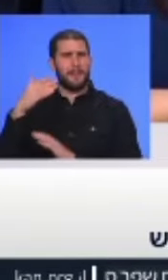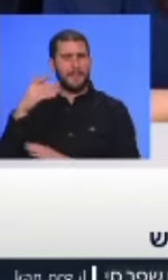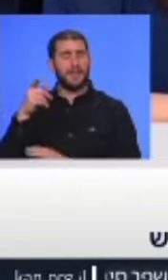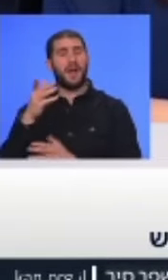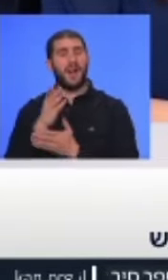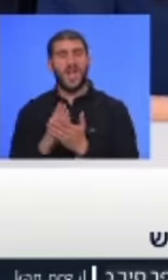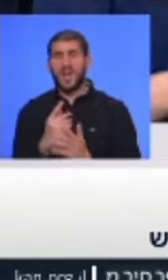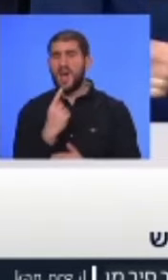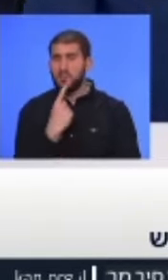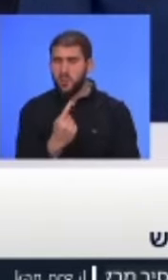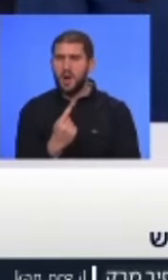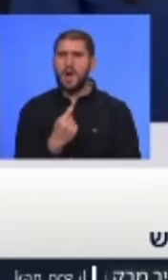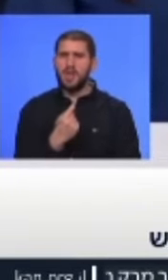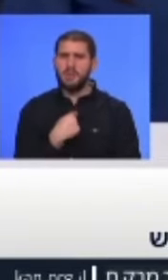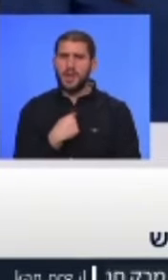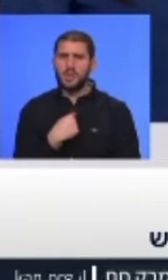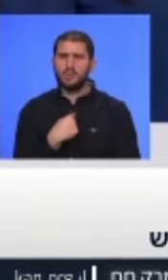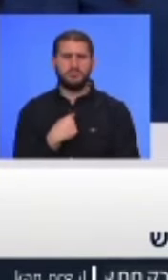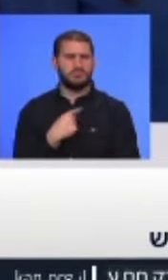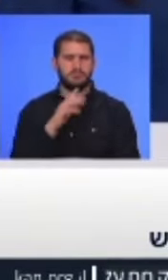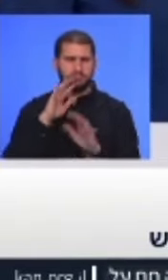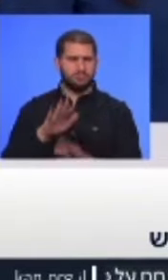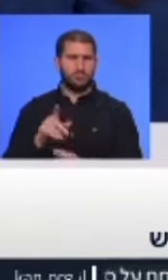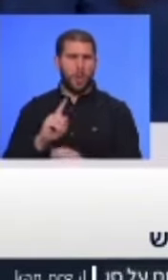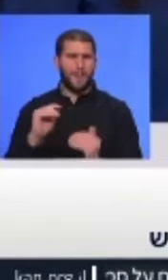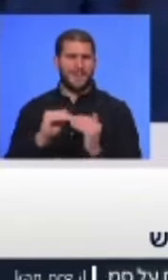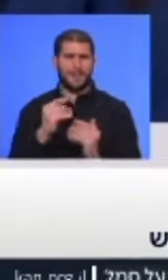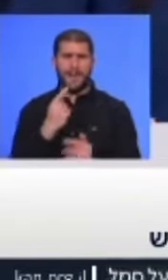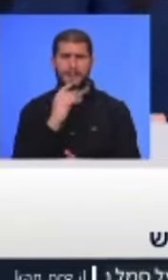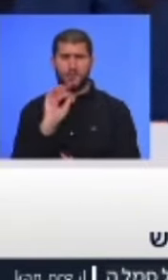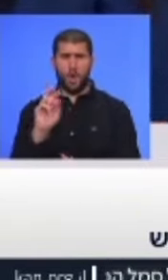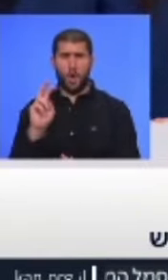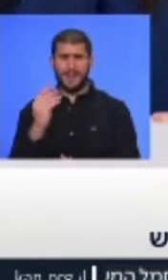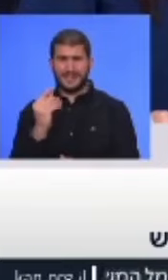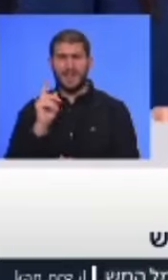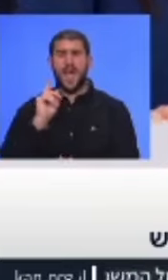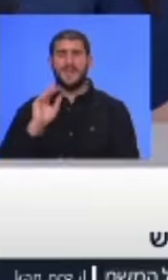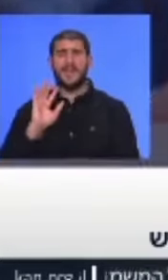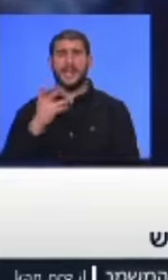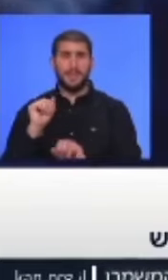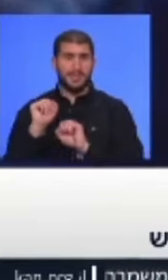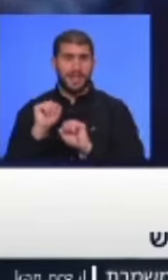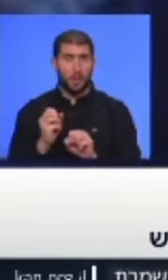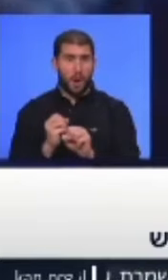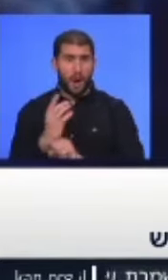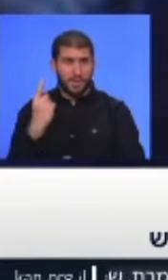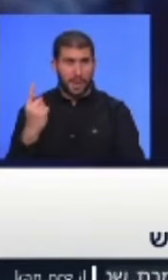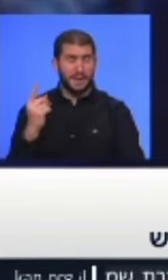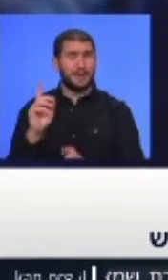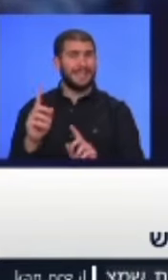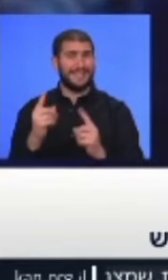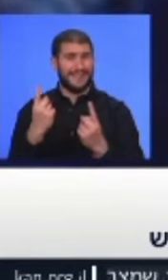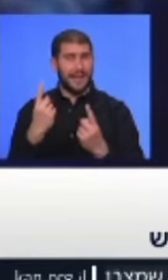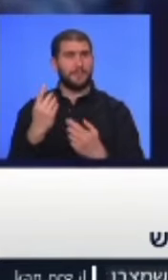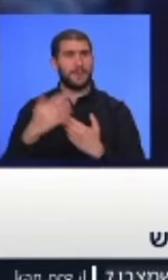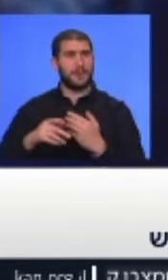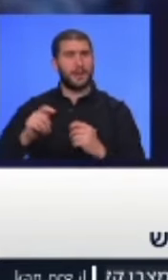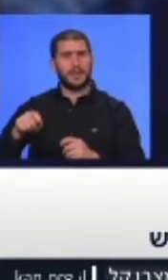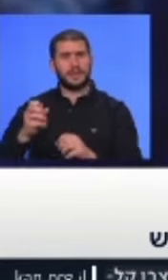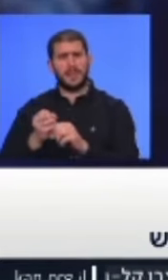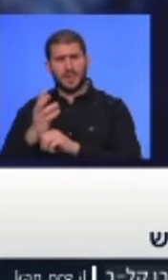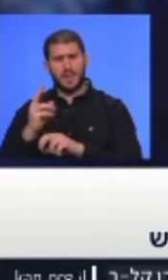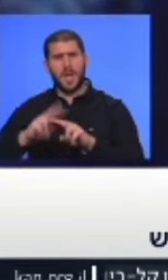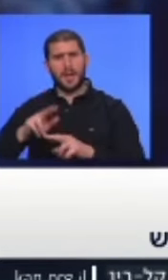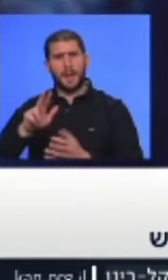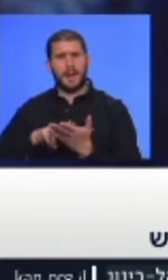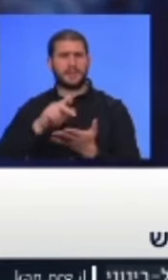שאמרו, אנחנו סולדים מהאמירות של עופר כסיף, אבל אם נתמוך בהדחה שלו, מה שיקרה זה שהכנסת תדיח אותו, ואז בגץ